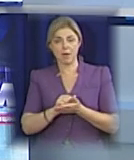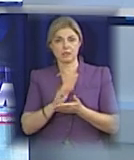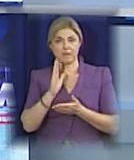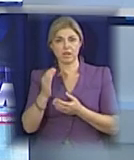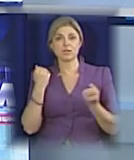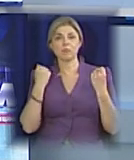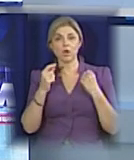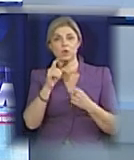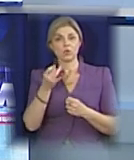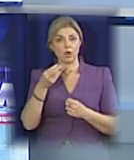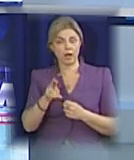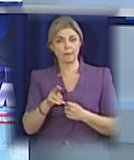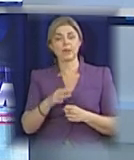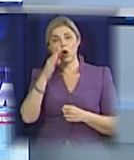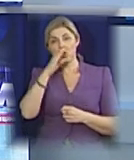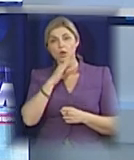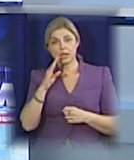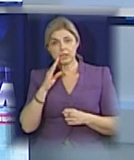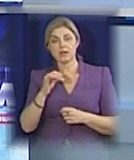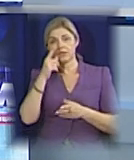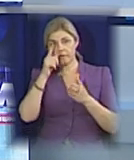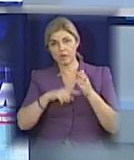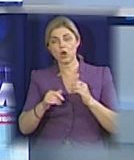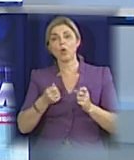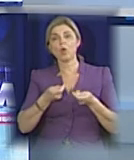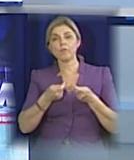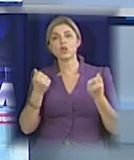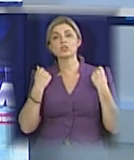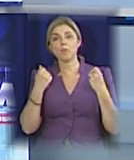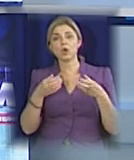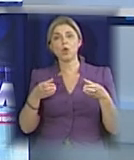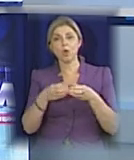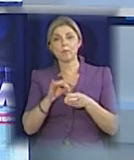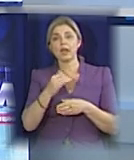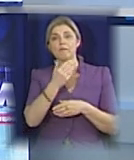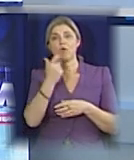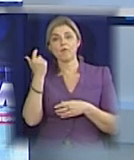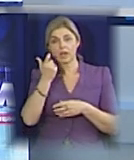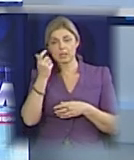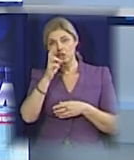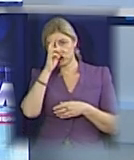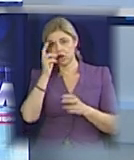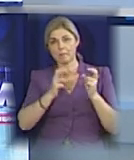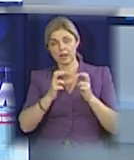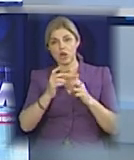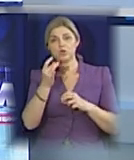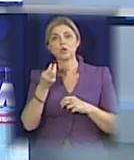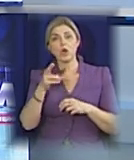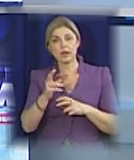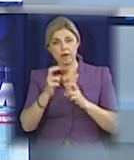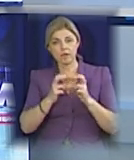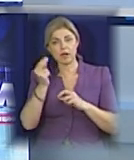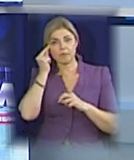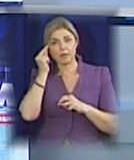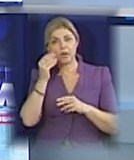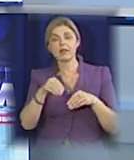спортсменів і їх наставник запевняють, керівництво спортивного комбінату та його власник державне підприємство «Зоря» Машпроект навмисно не